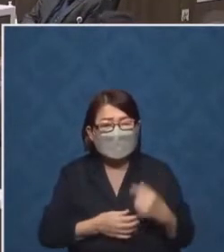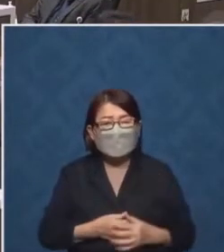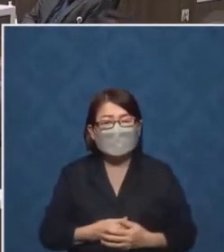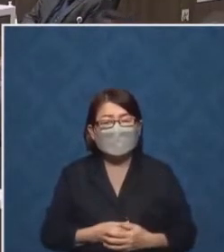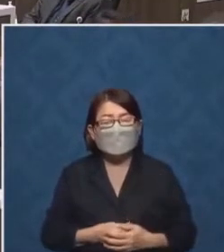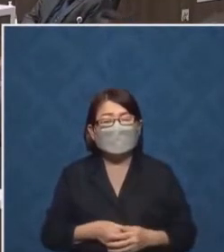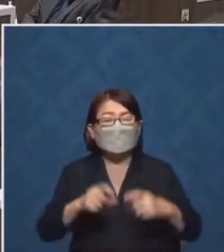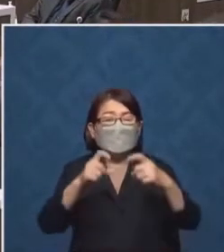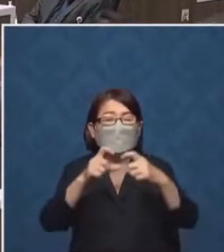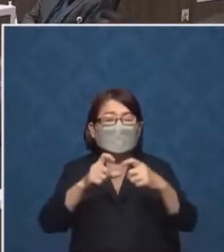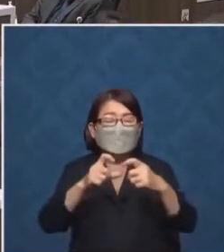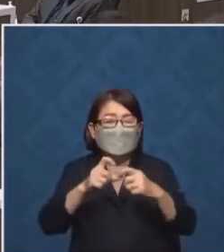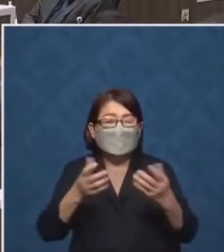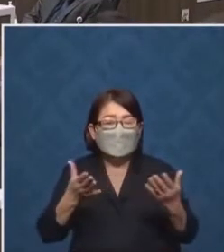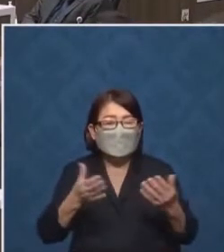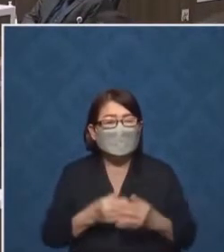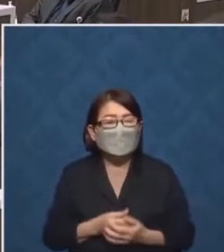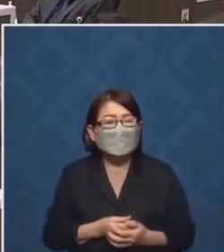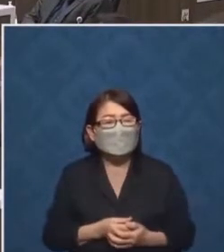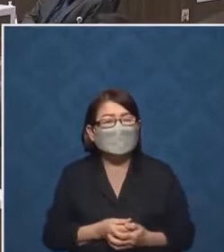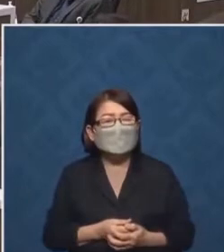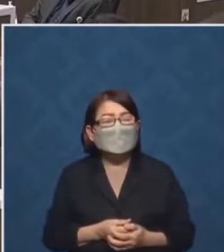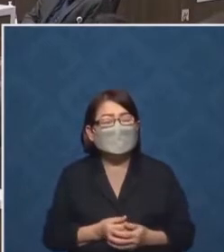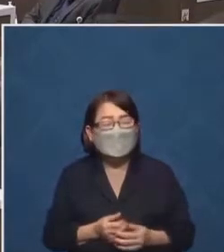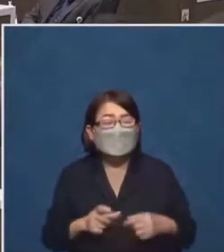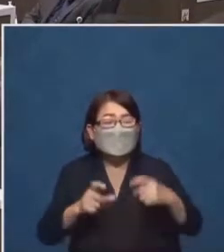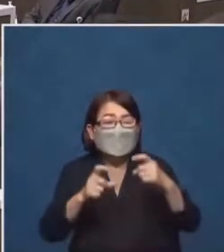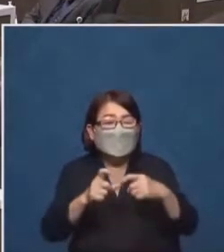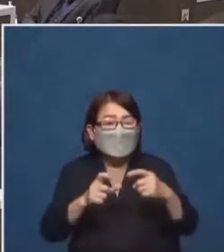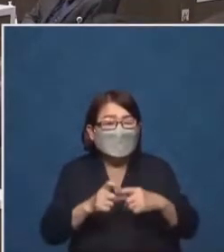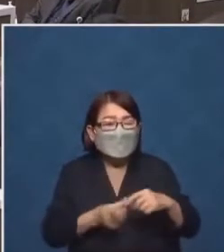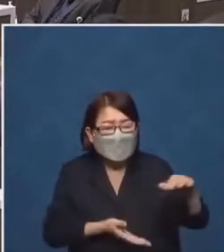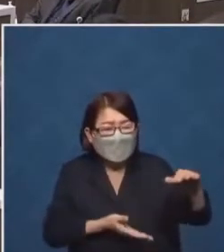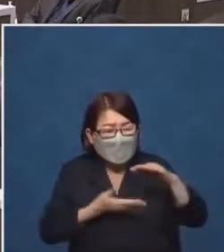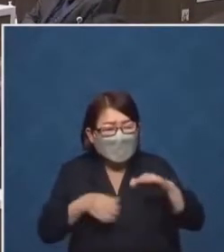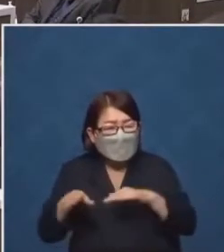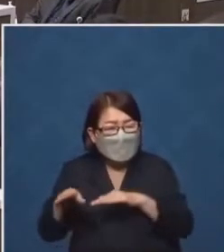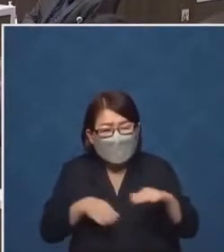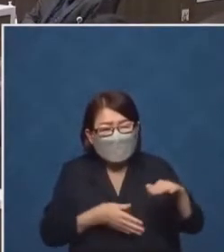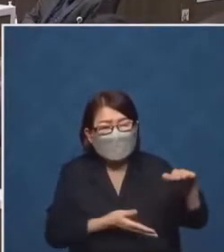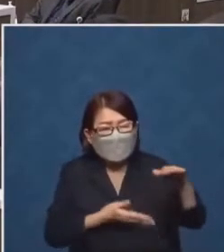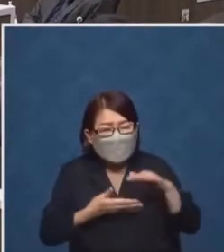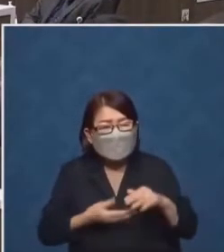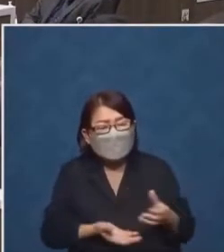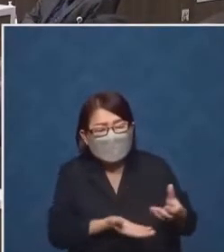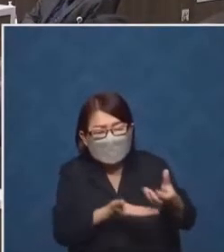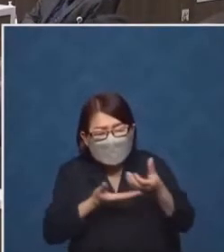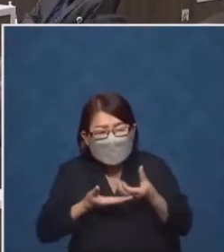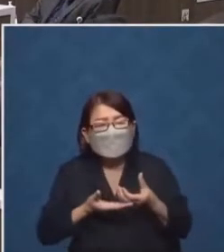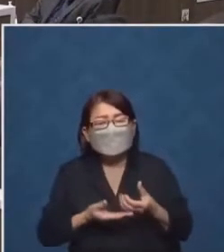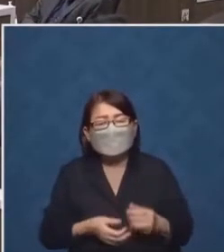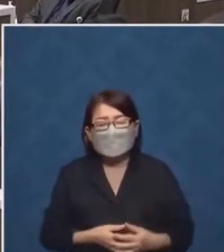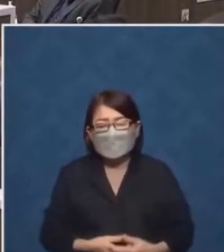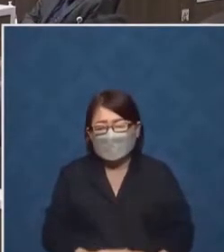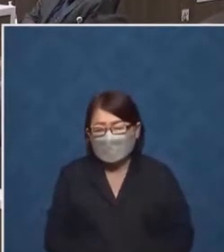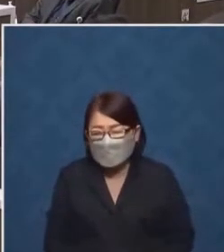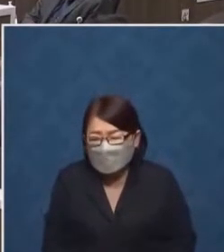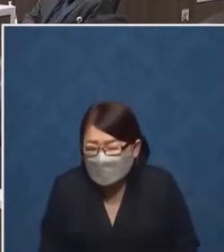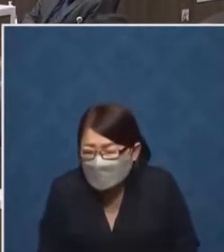Fizzer นี่แทบจะใส่วัคซีนFizzer มาใส่พานให้รับาลไทยหอดซ้ไป